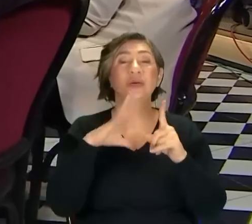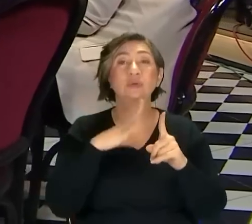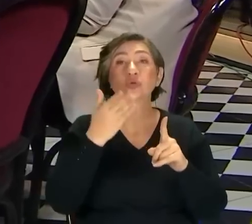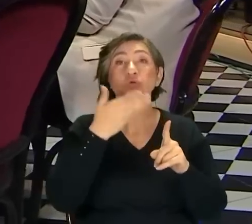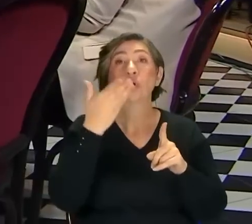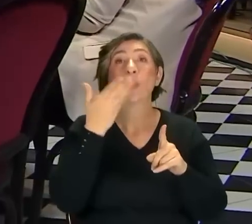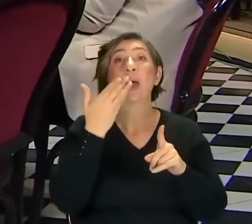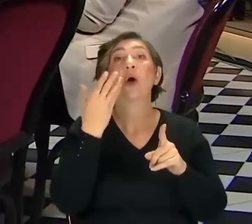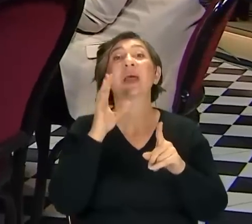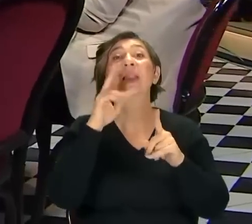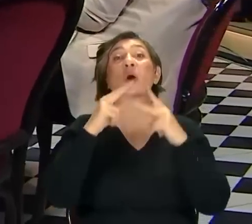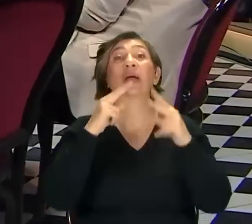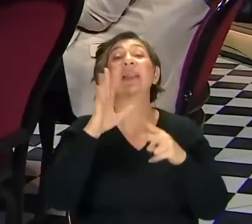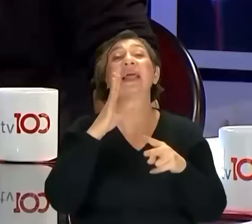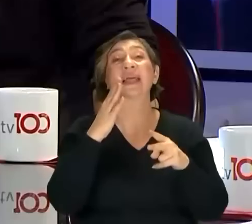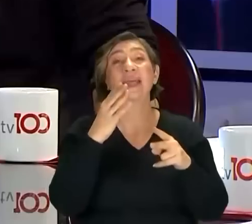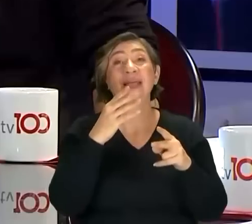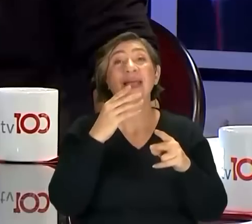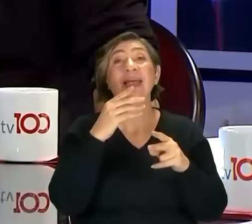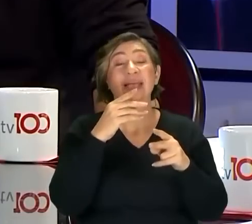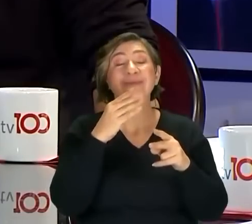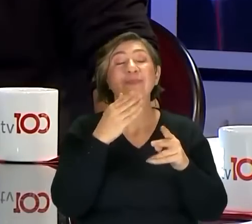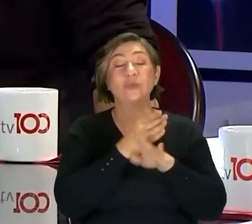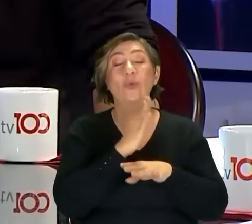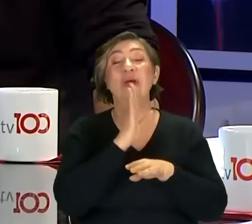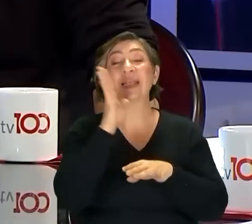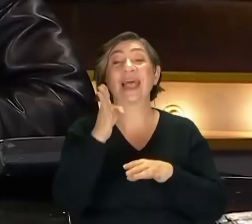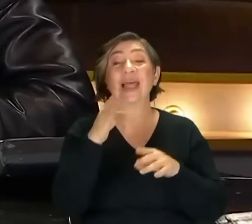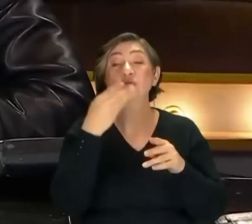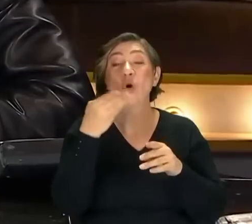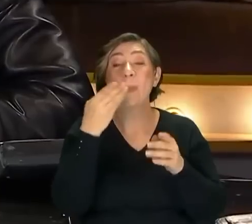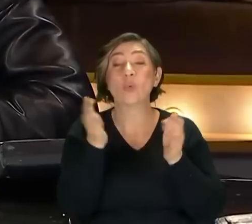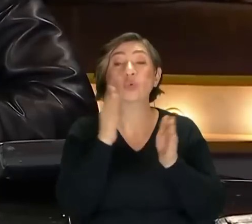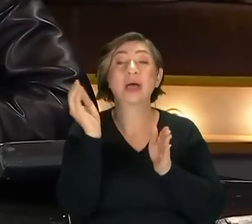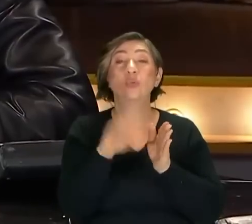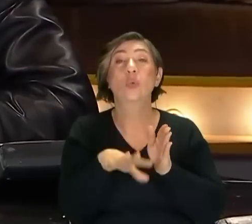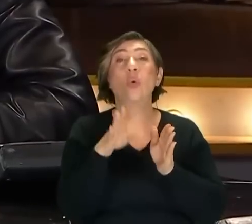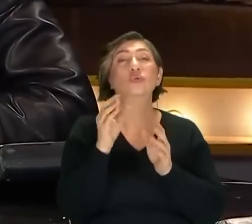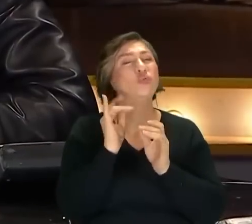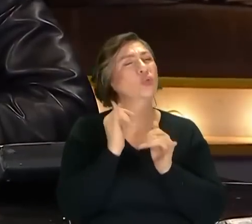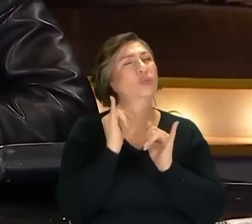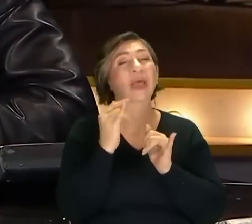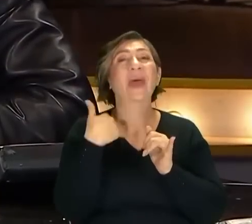unlayan sadece lokantalar değil. Gidenler de çorbayı unluyor hakikaten. Facia bir şey bu ya. Çok evet.